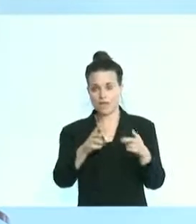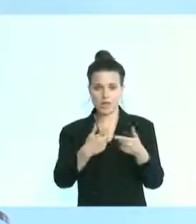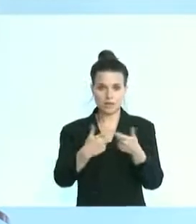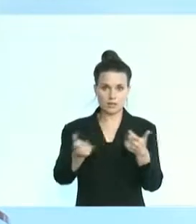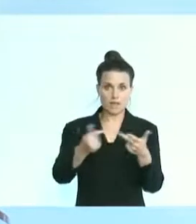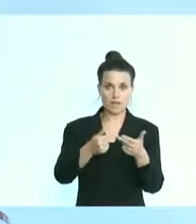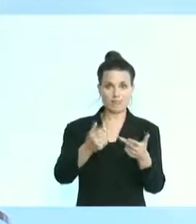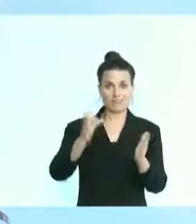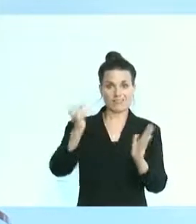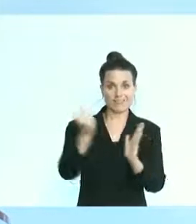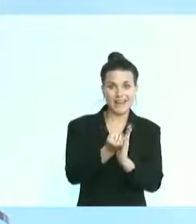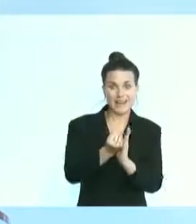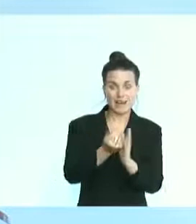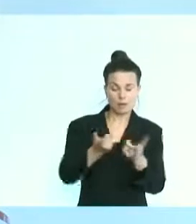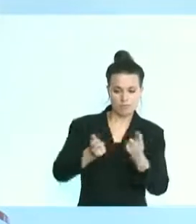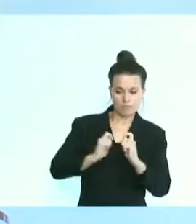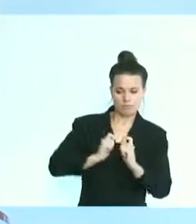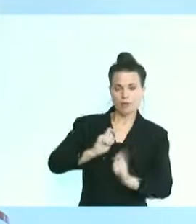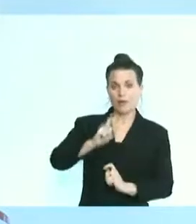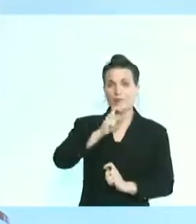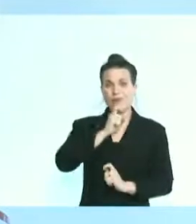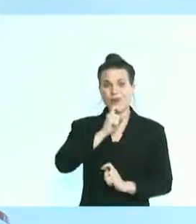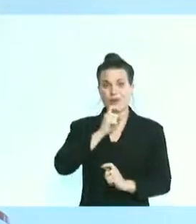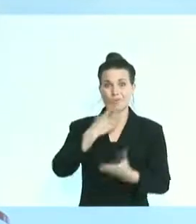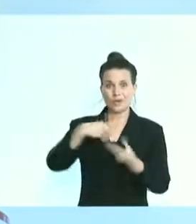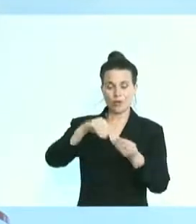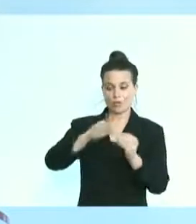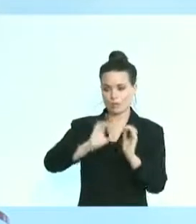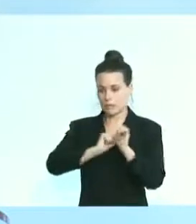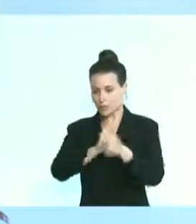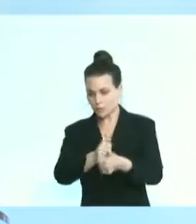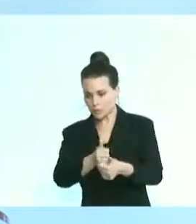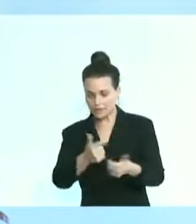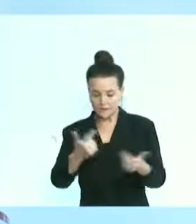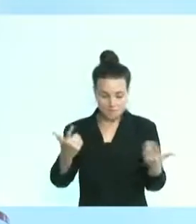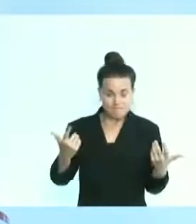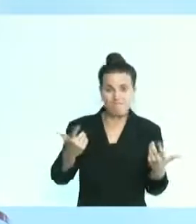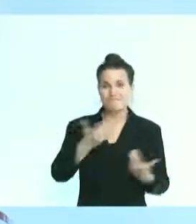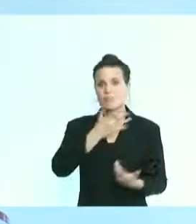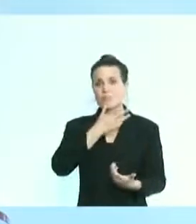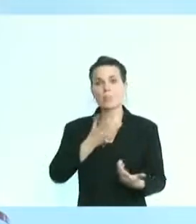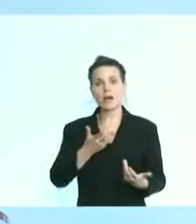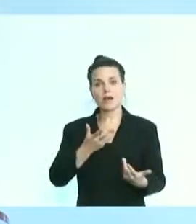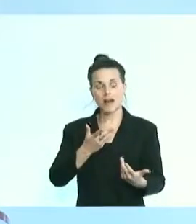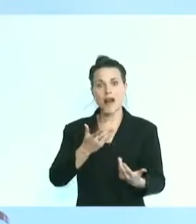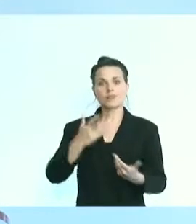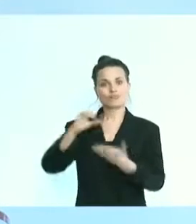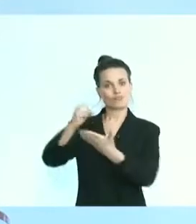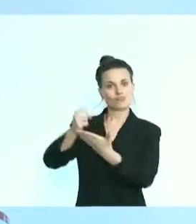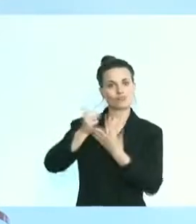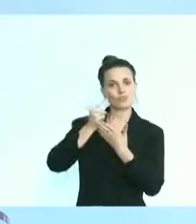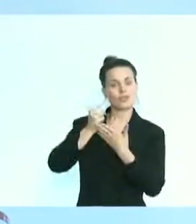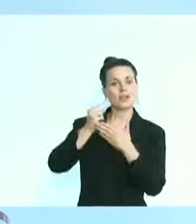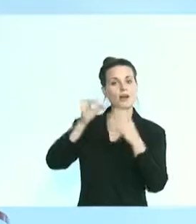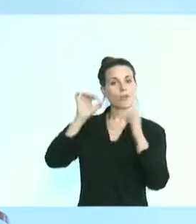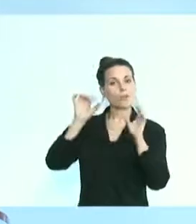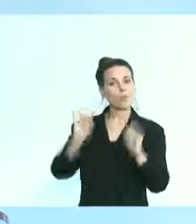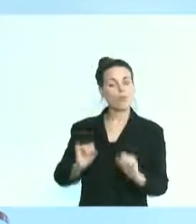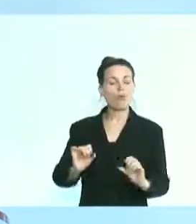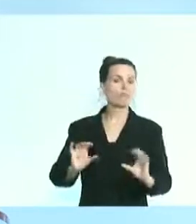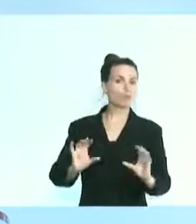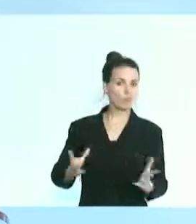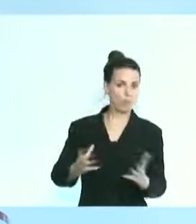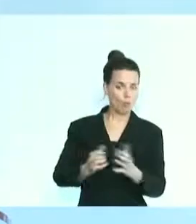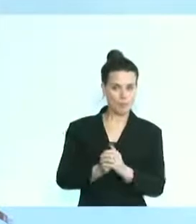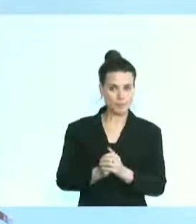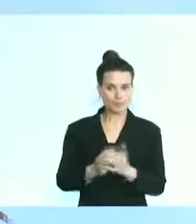de ressources pour en assurer le suivi, elles peuvent obtenir un soutien en obtenant une mise à disposition